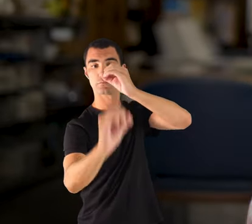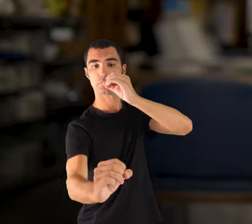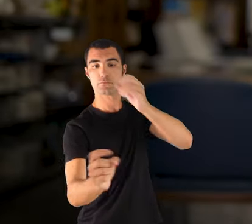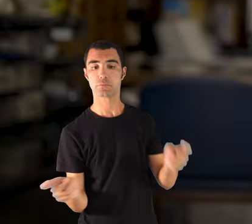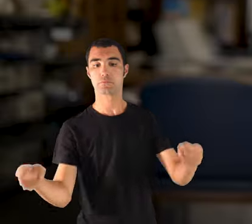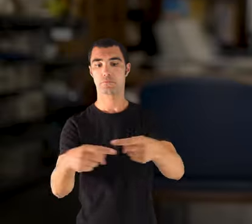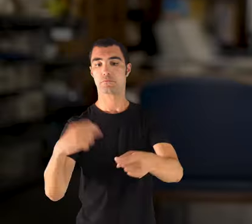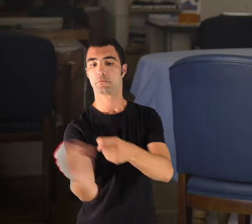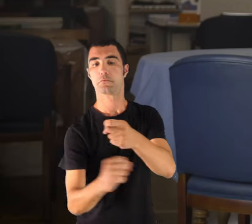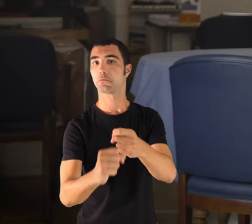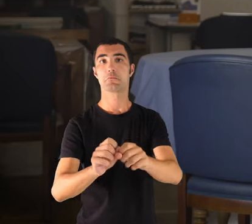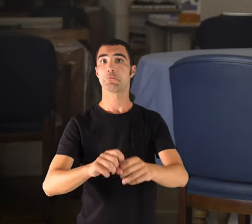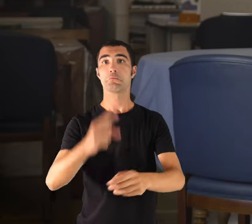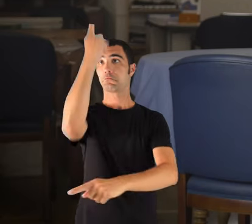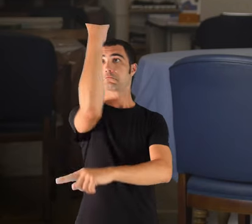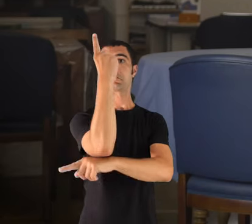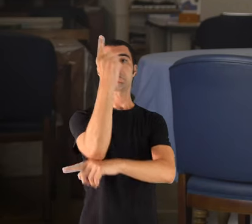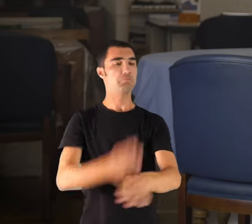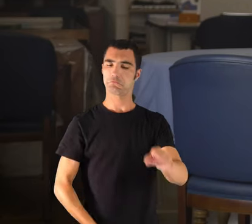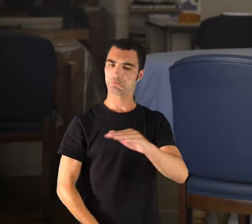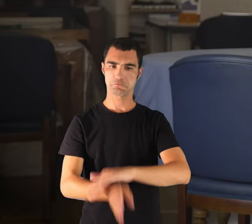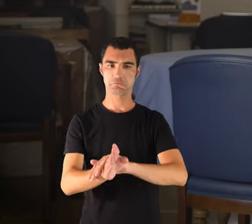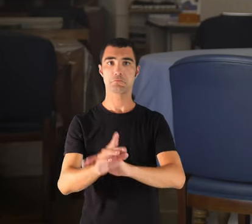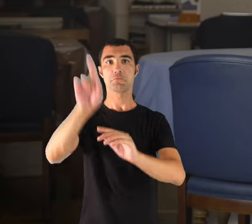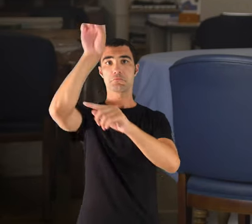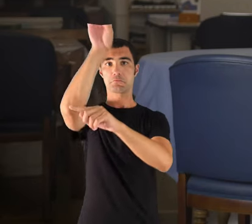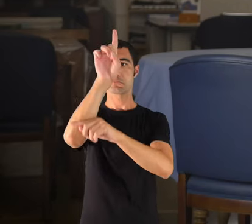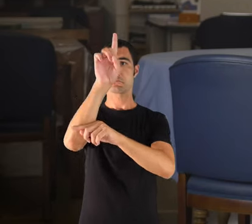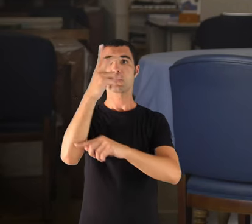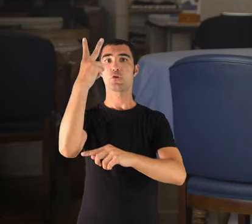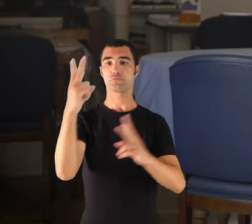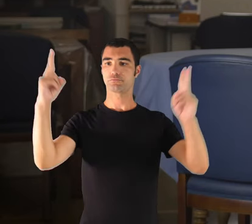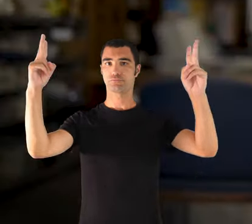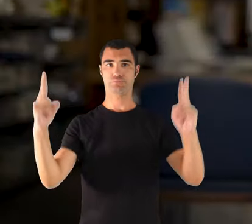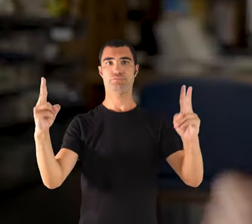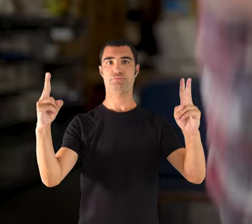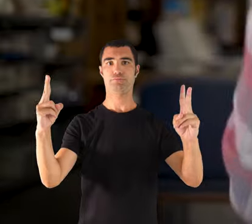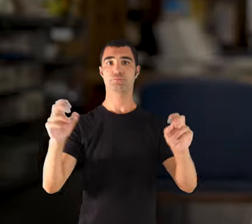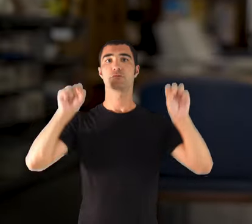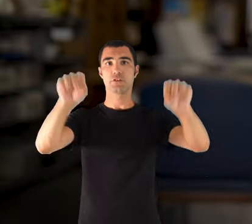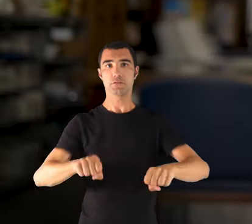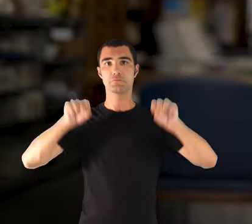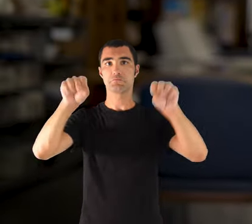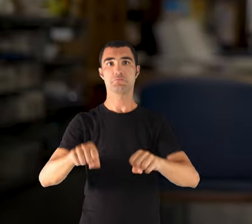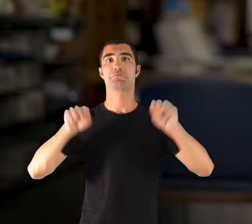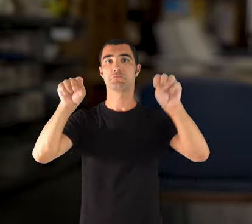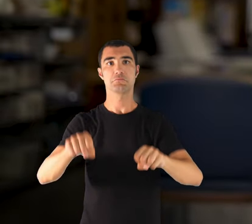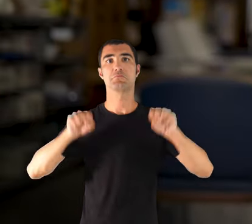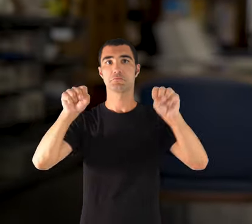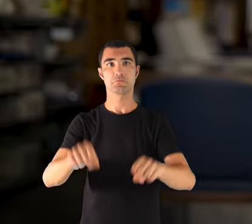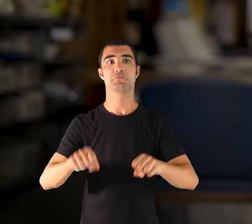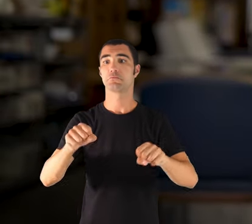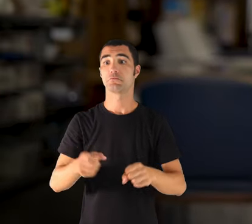dret i per avall. M'entens? Una antena damunt dues forques, un parell de rens. Pues anàvem a per dins